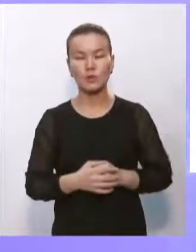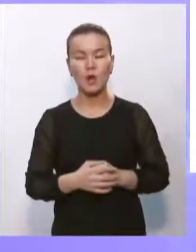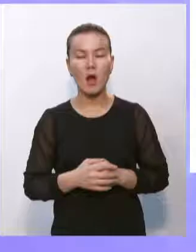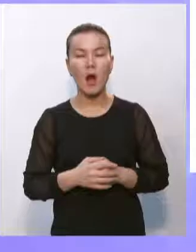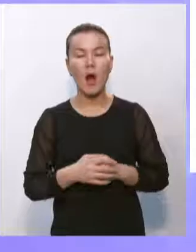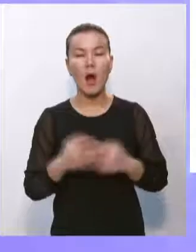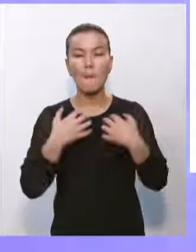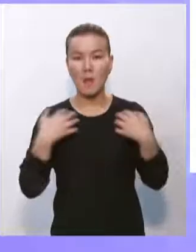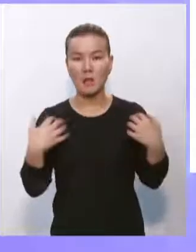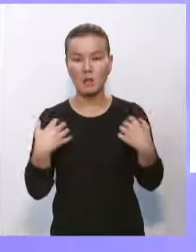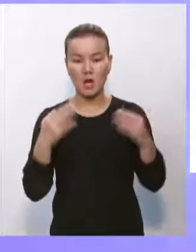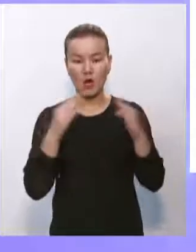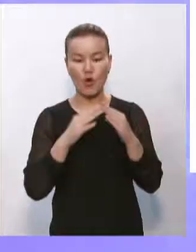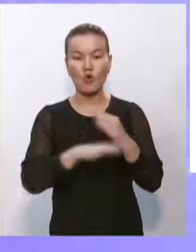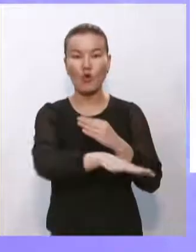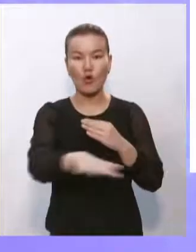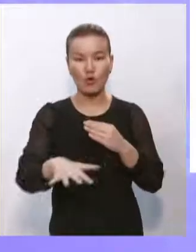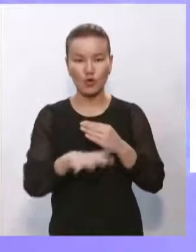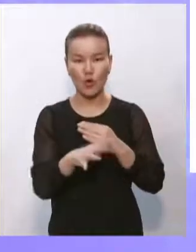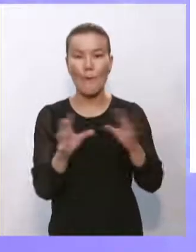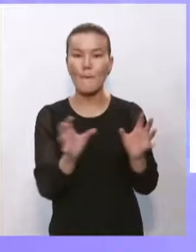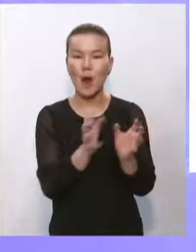Малдар короодо багылат.